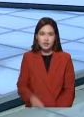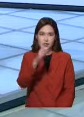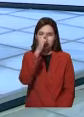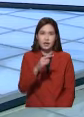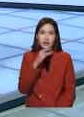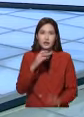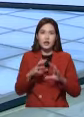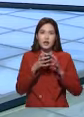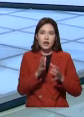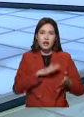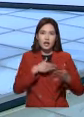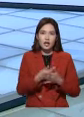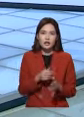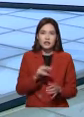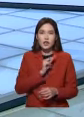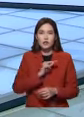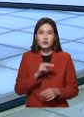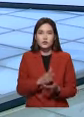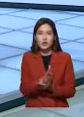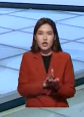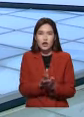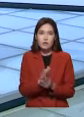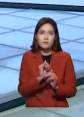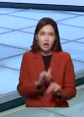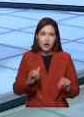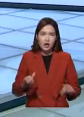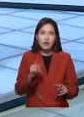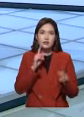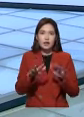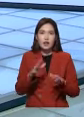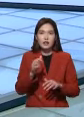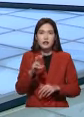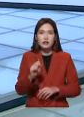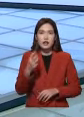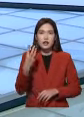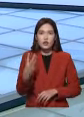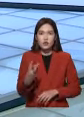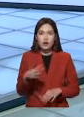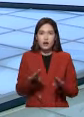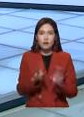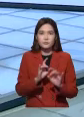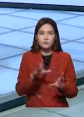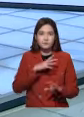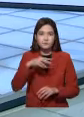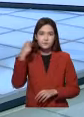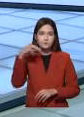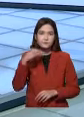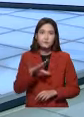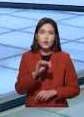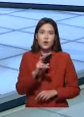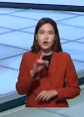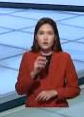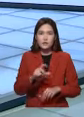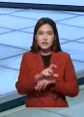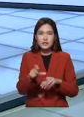Қазақстанның халықаралық қатынастарда іс-қимылы жан-жақты нығайып жатыр. Сенатор Геннадий Шиповский осылай деп пікір білдірді. Бұл президент Қасым Жомарт